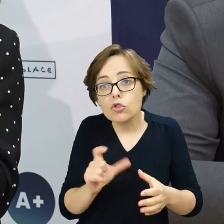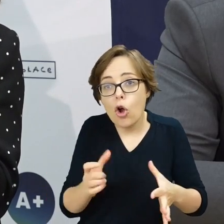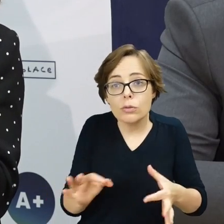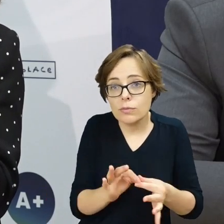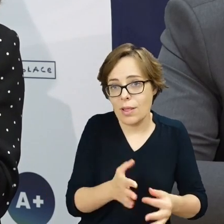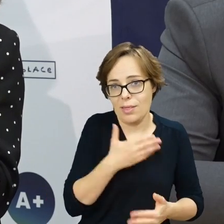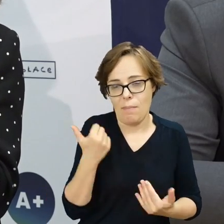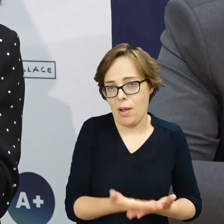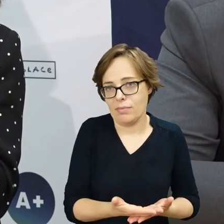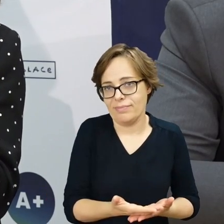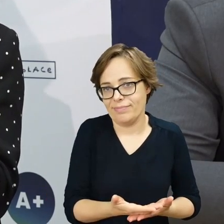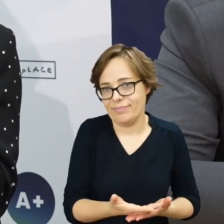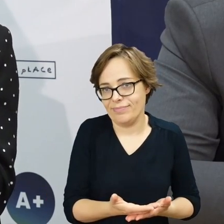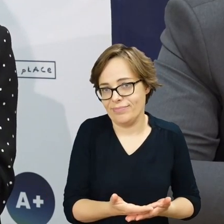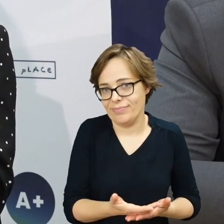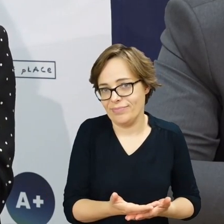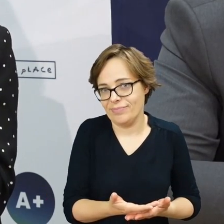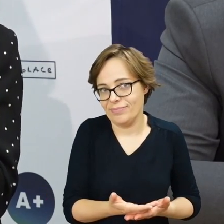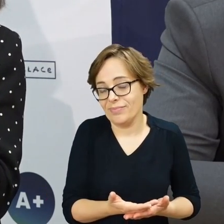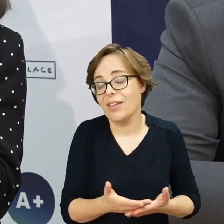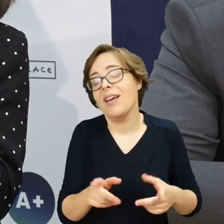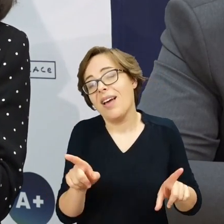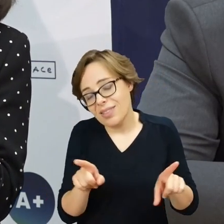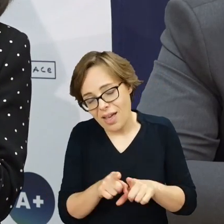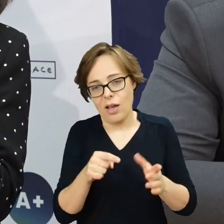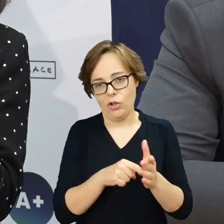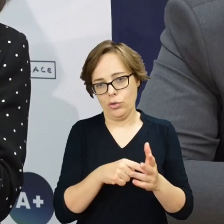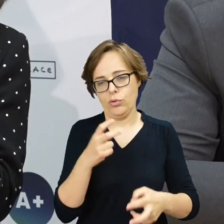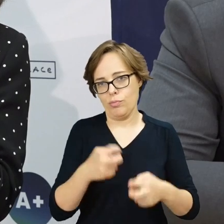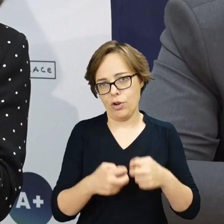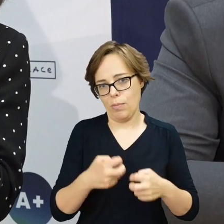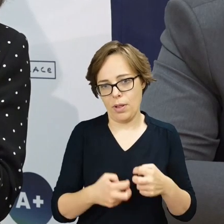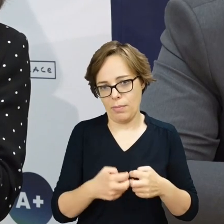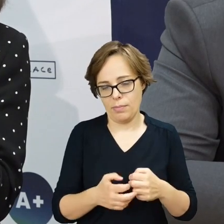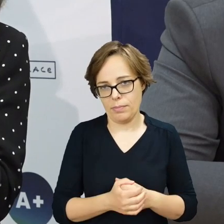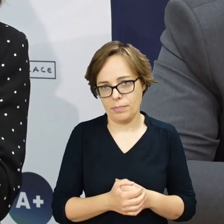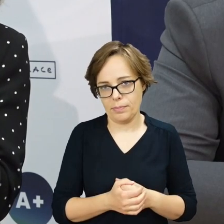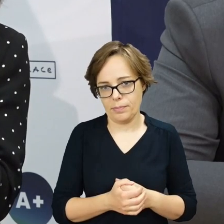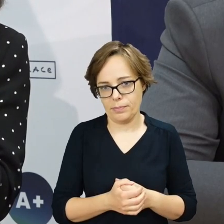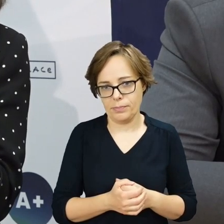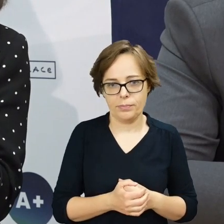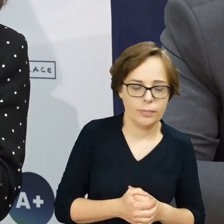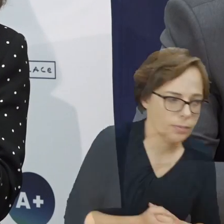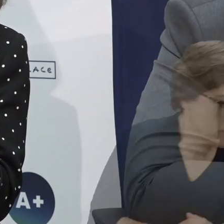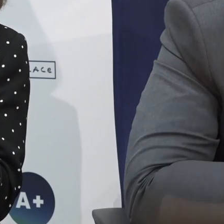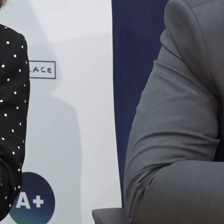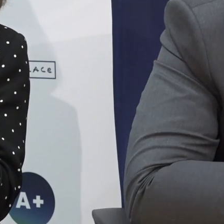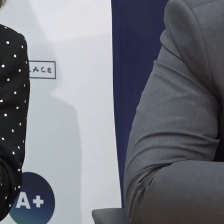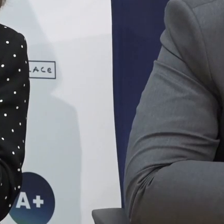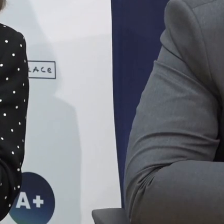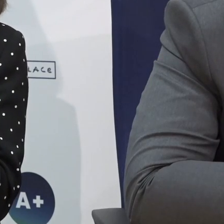problem, którym zresztą przejdę jeszcze płynnie do ostatniego, który widzimy, ale wydaje mi się on